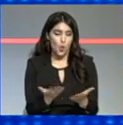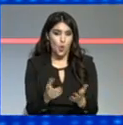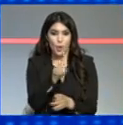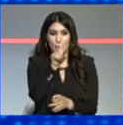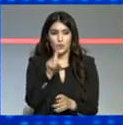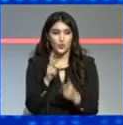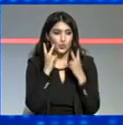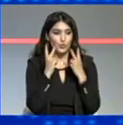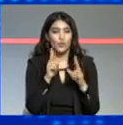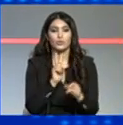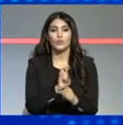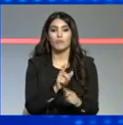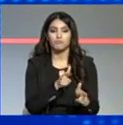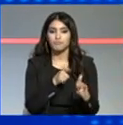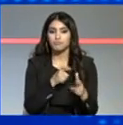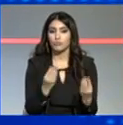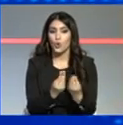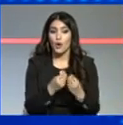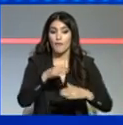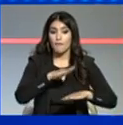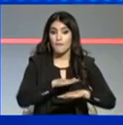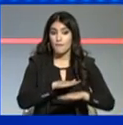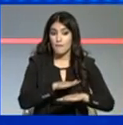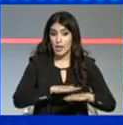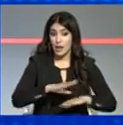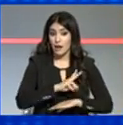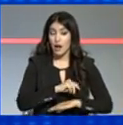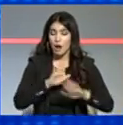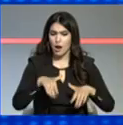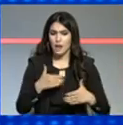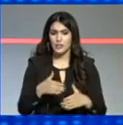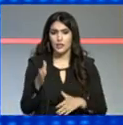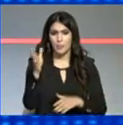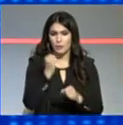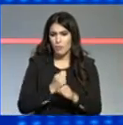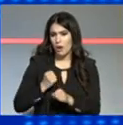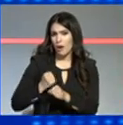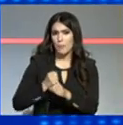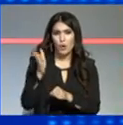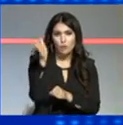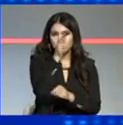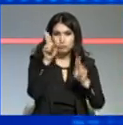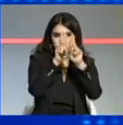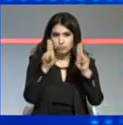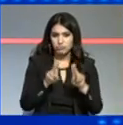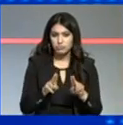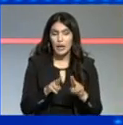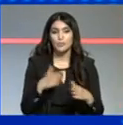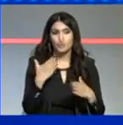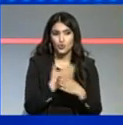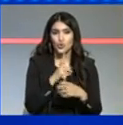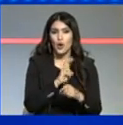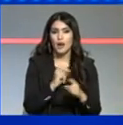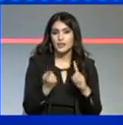قرائتها على ارض الواقع خاصه بعد الجهود الدوليه التي بذلت وتحديدا من الجانب ال